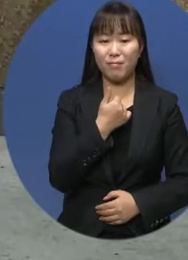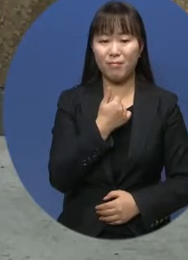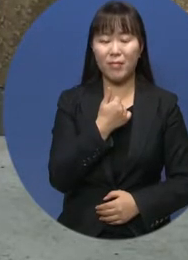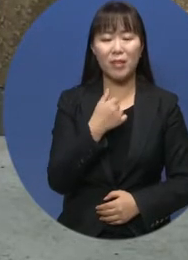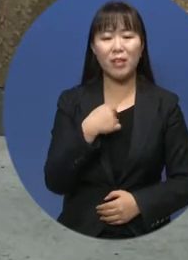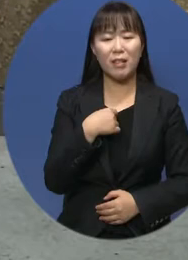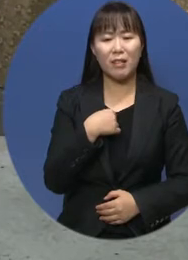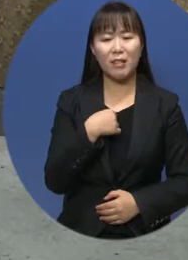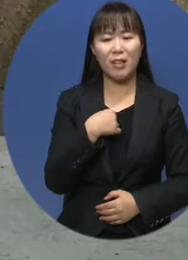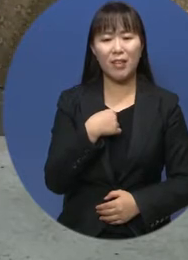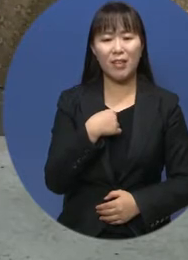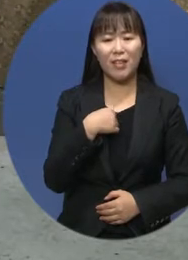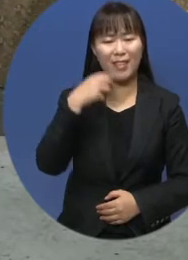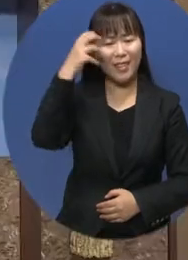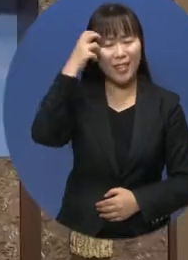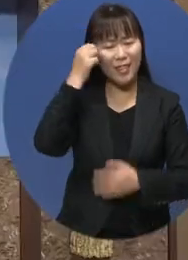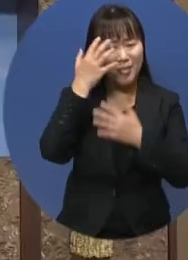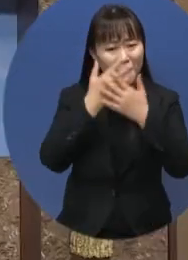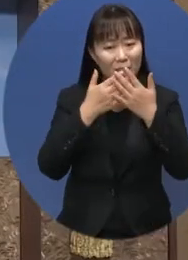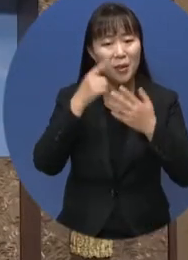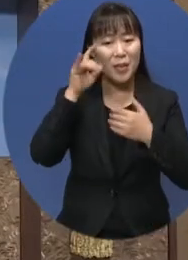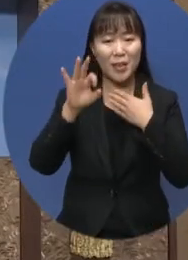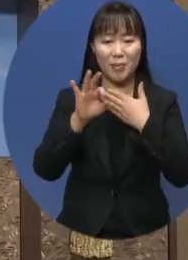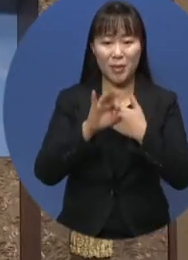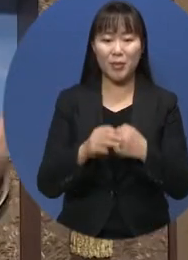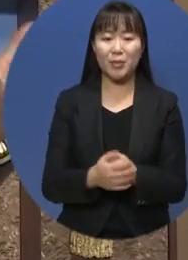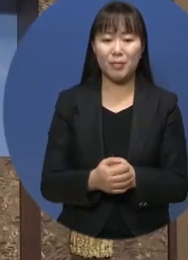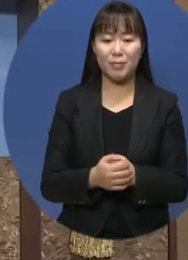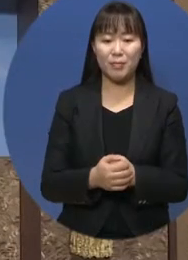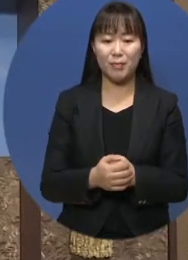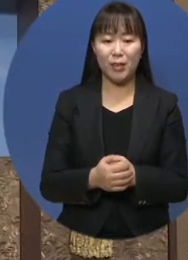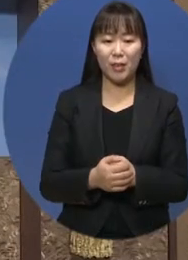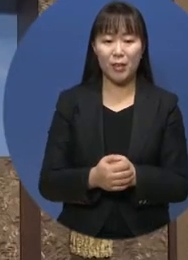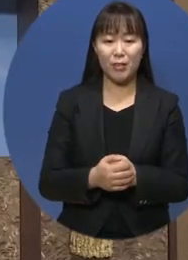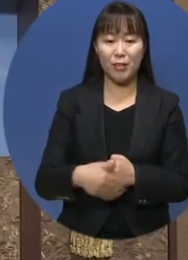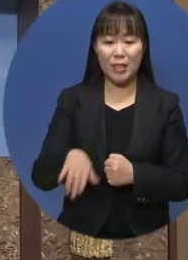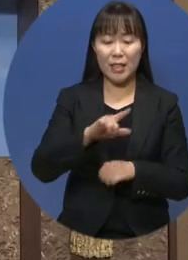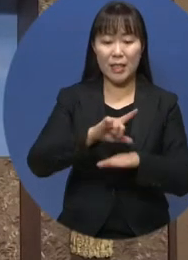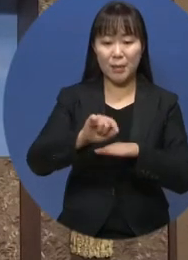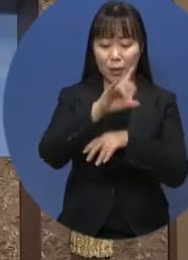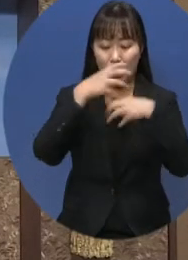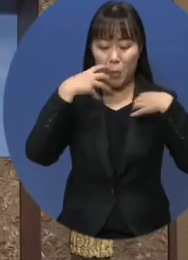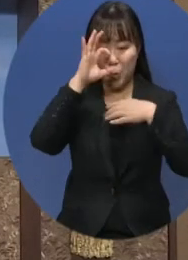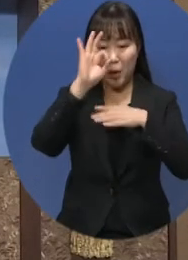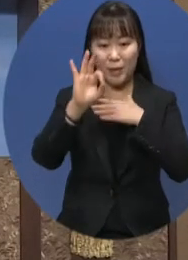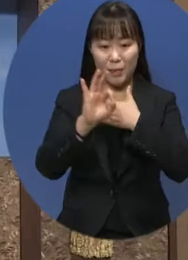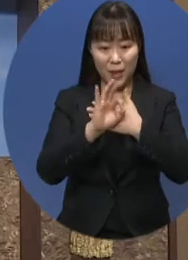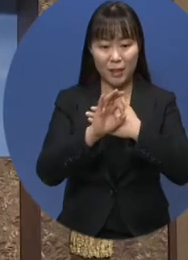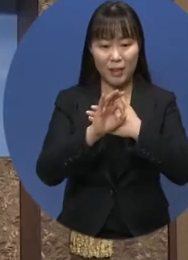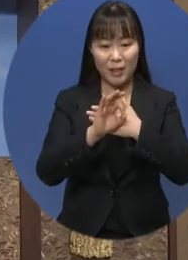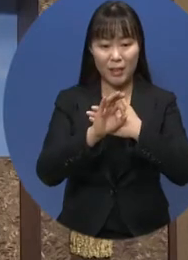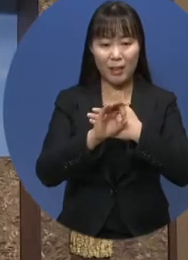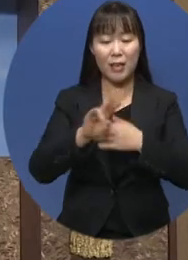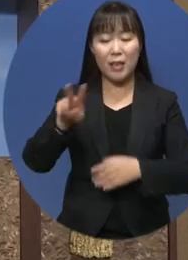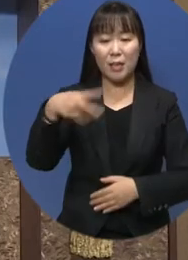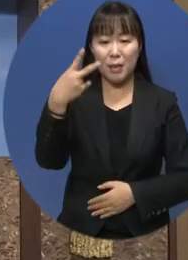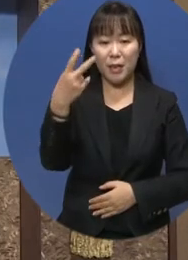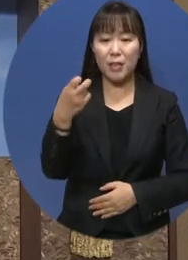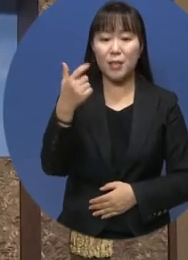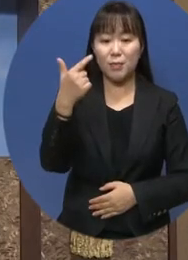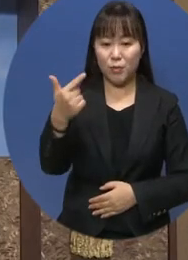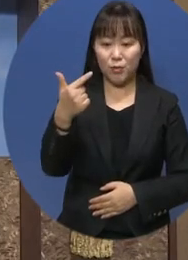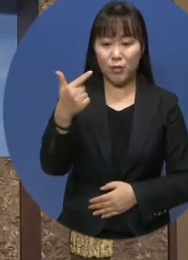아오는 왜냐하면 비탄의 씨가 네어 우리 지방자치 라고 얘기할 때 4 기초 지방자치단체가